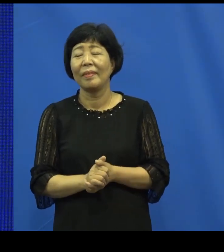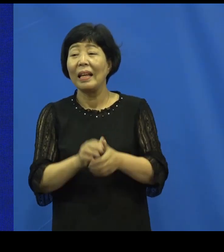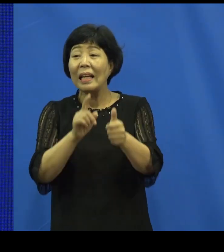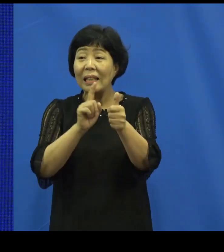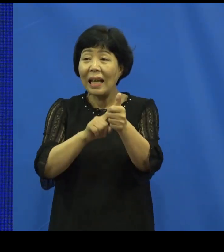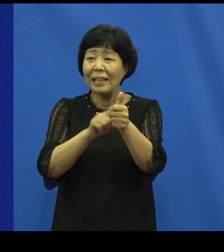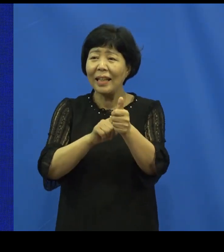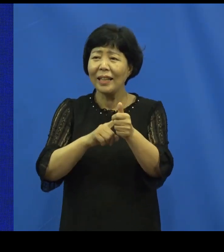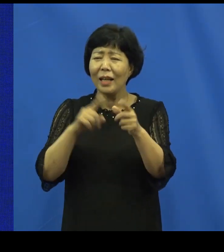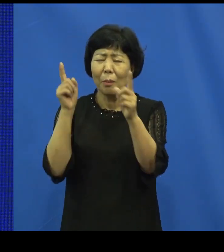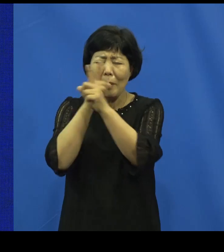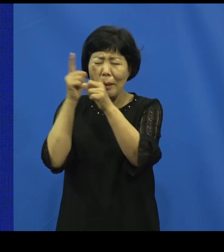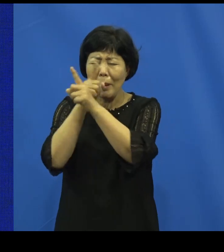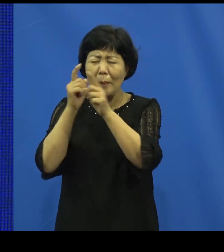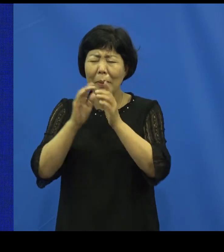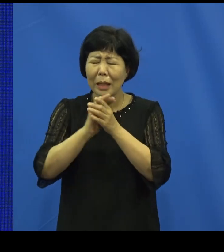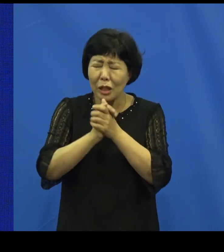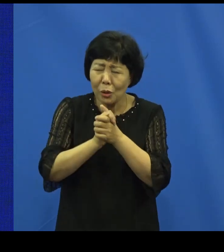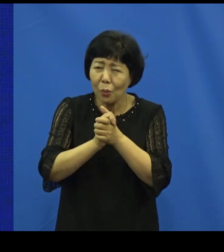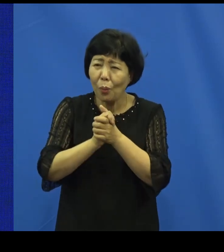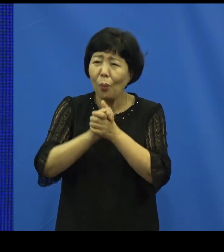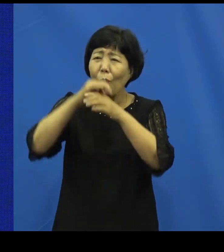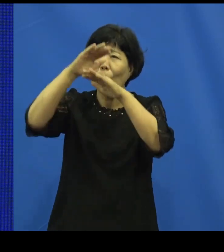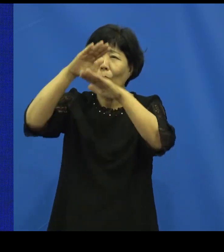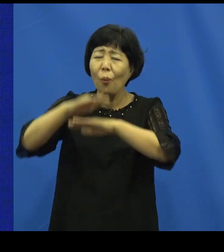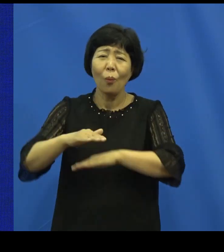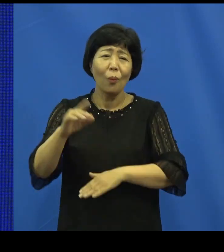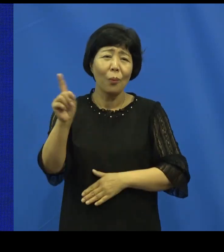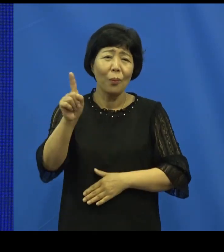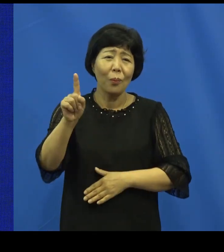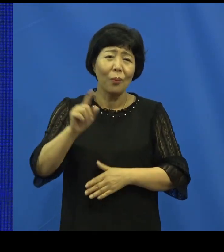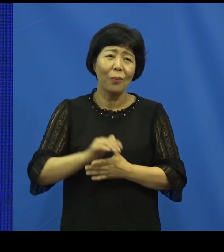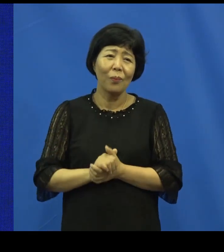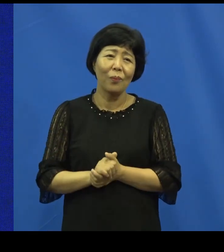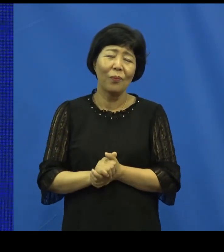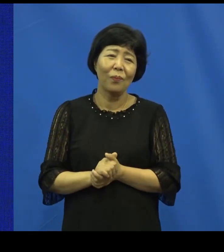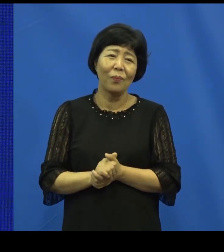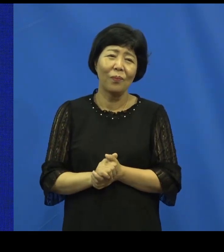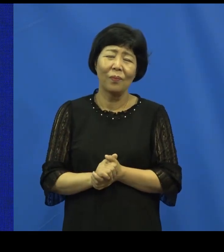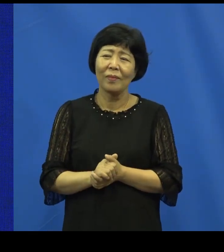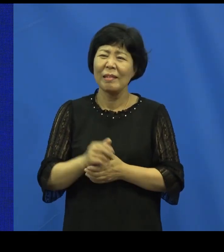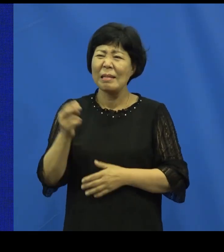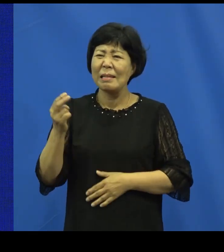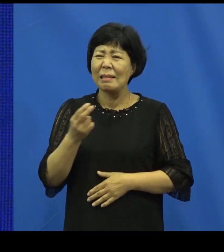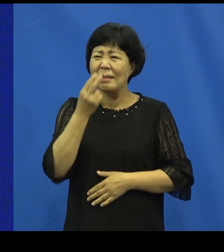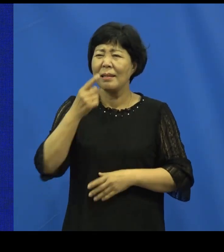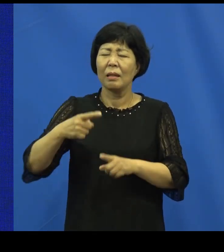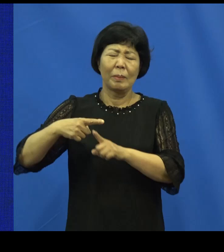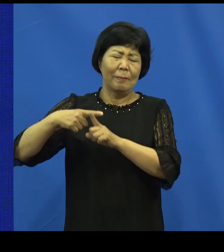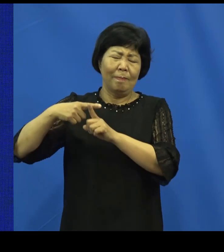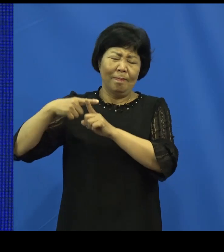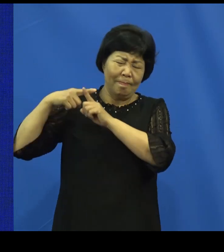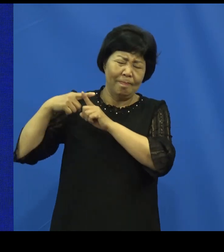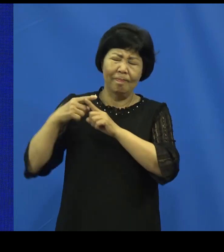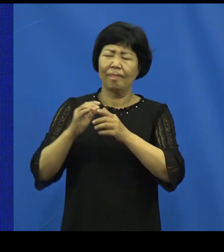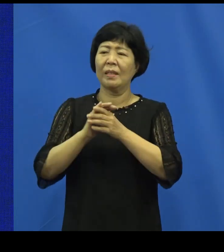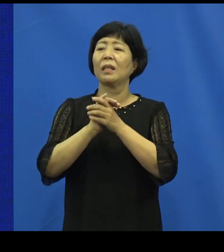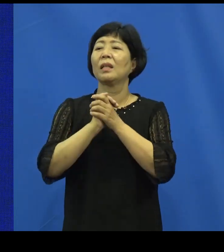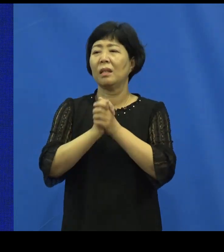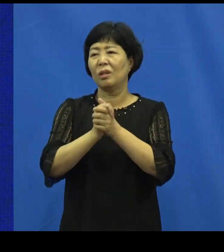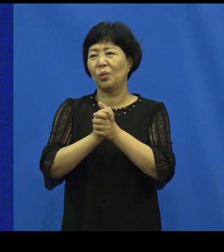다니엘이 매일 기도하는 것은 그냥 기도가 아니에요. 이 기도가 뭐냐면, 이 생명을 걸고 기도한 이 기도는